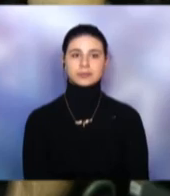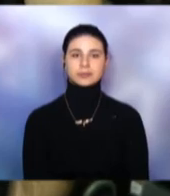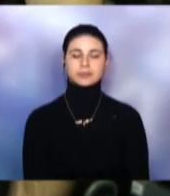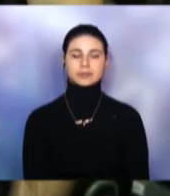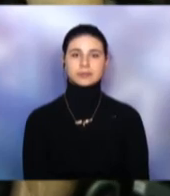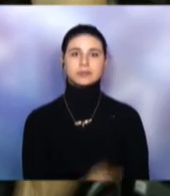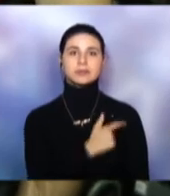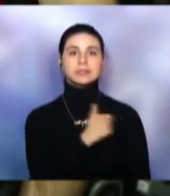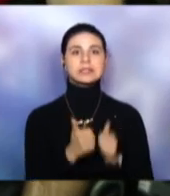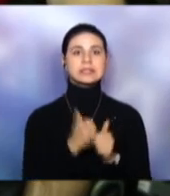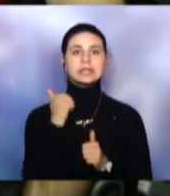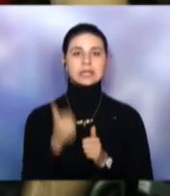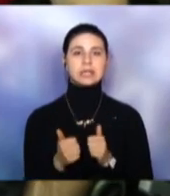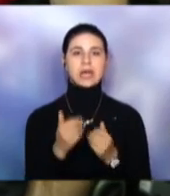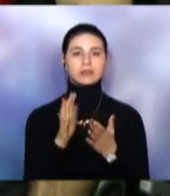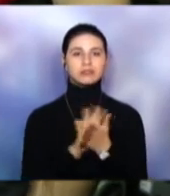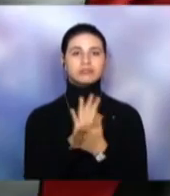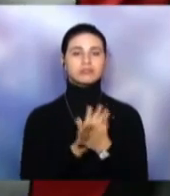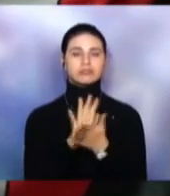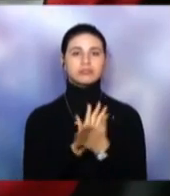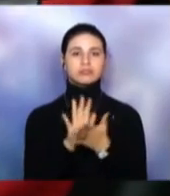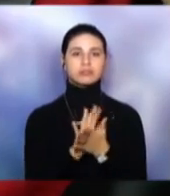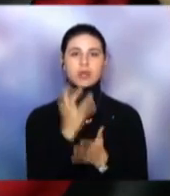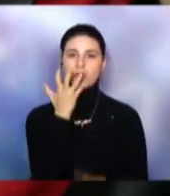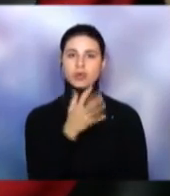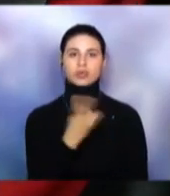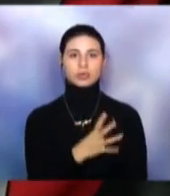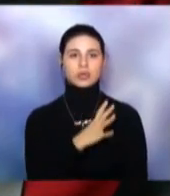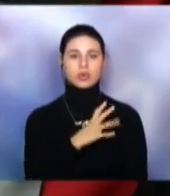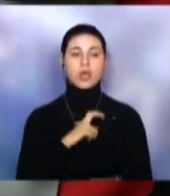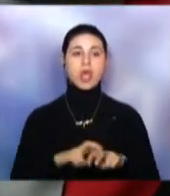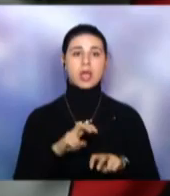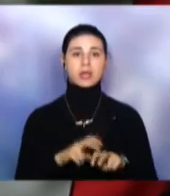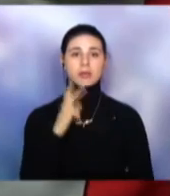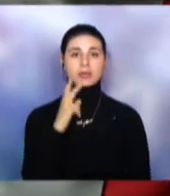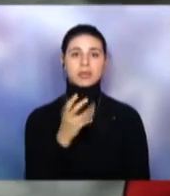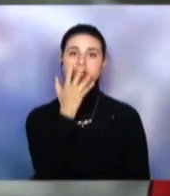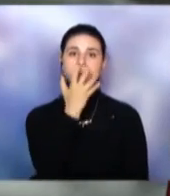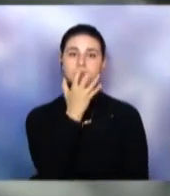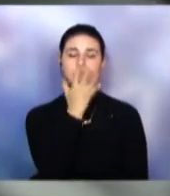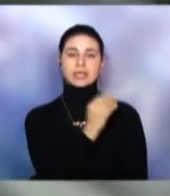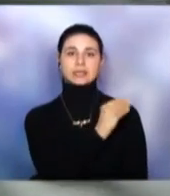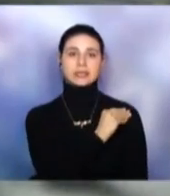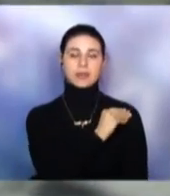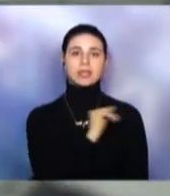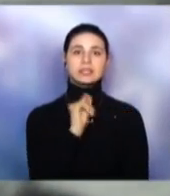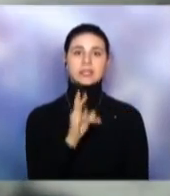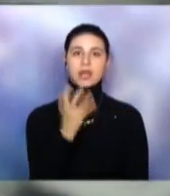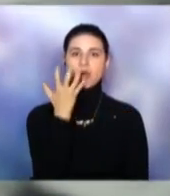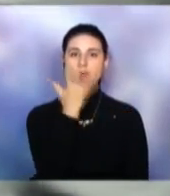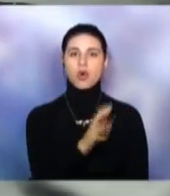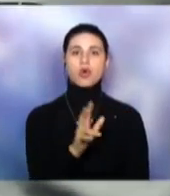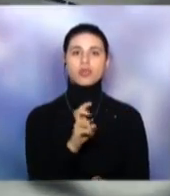კუნთების წინასწარი მოთელვა ხელის სასმით, ექიმის მიერ რეკომენდებული თბილი საფენის ან